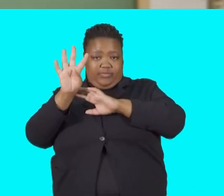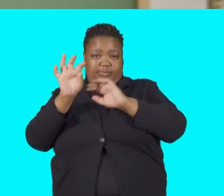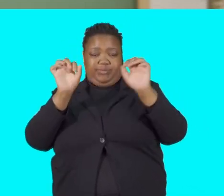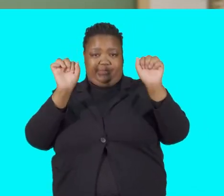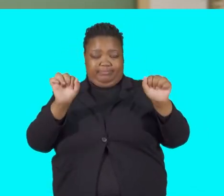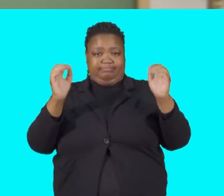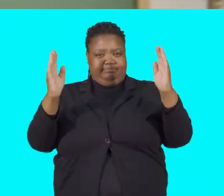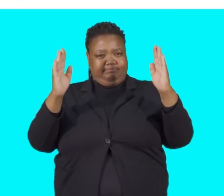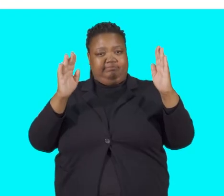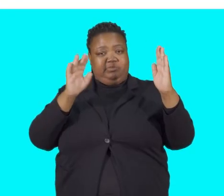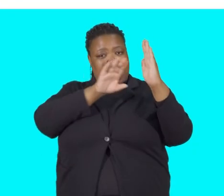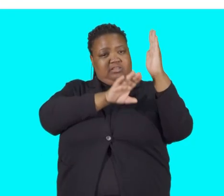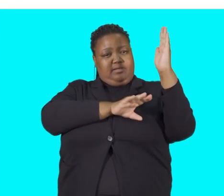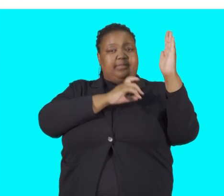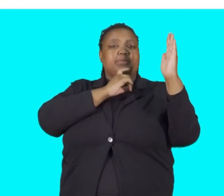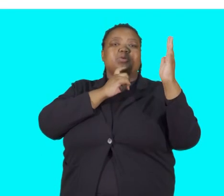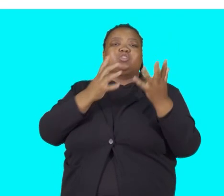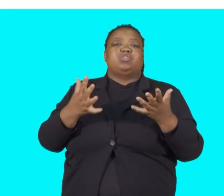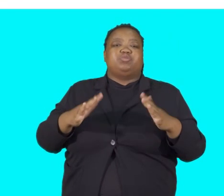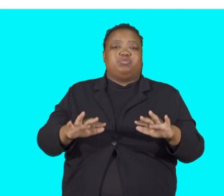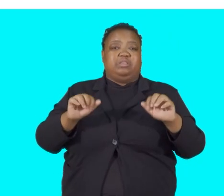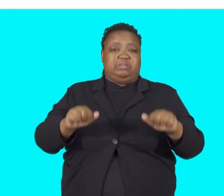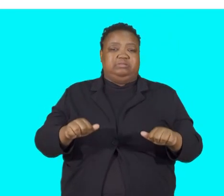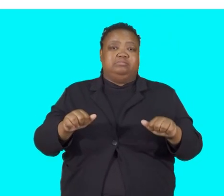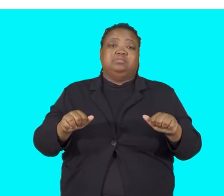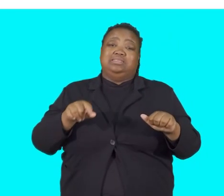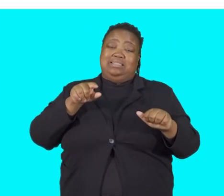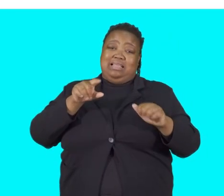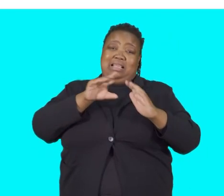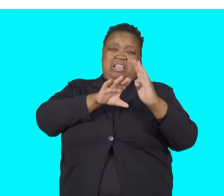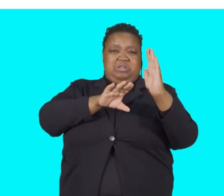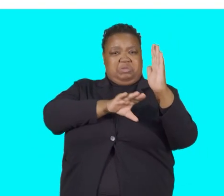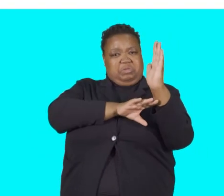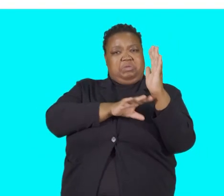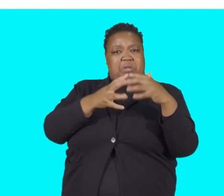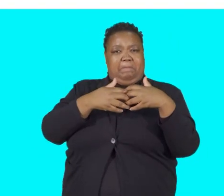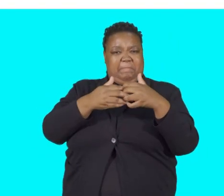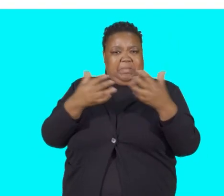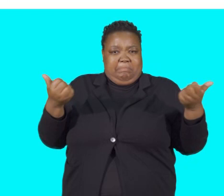anesine. Kude kuphunyezwe i-curriculum eyomeleleyo